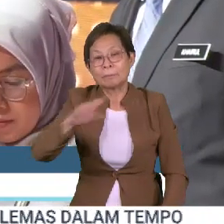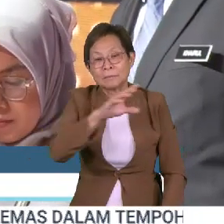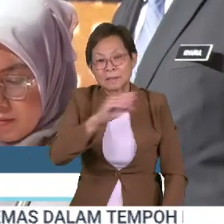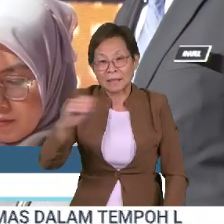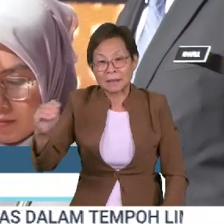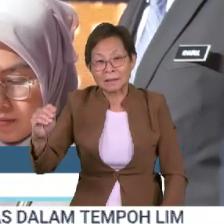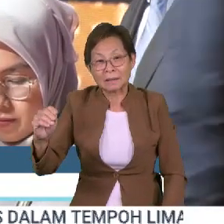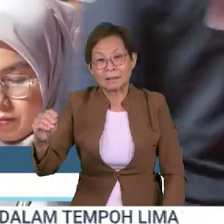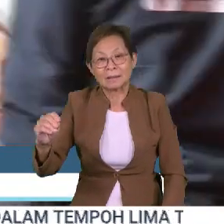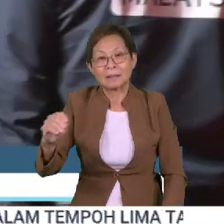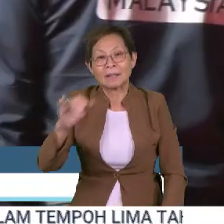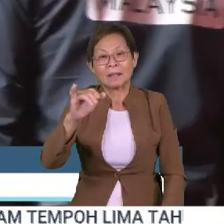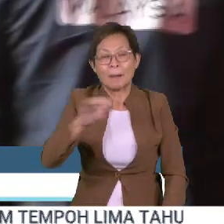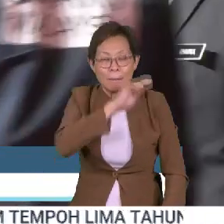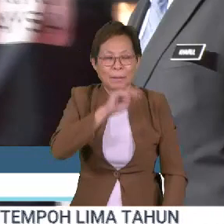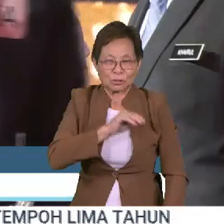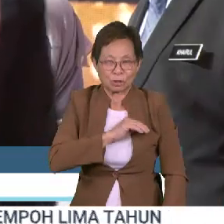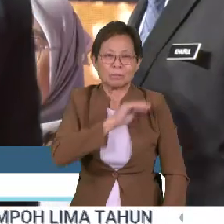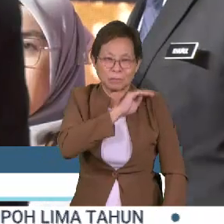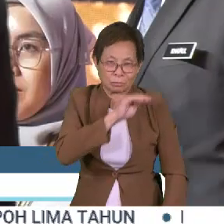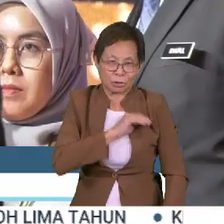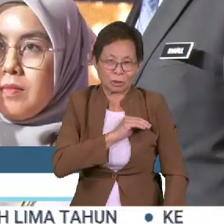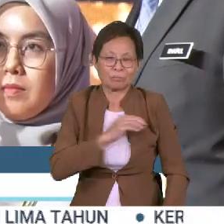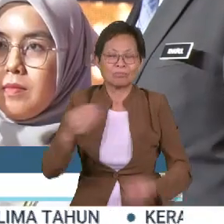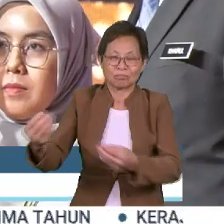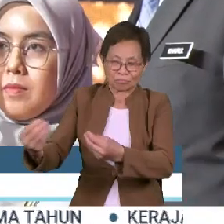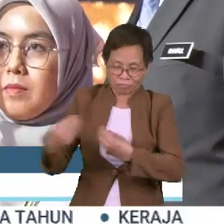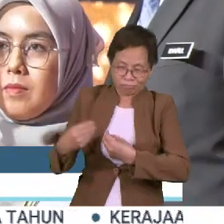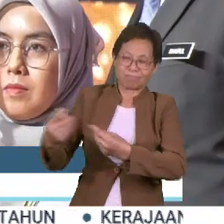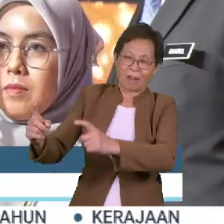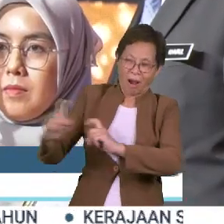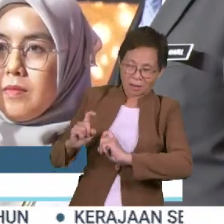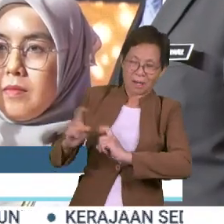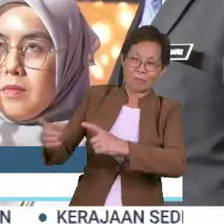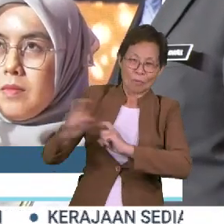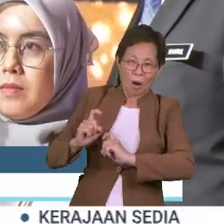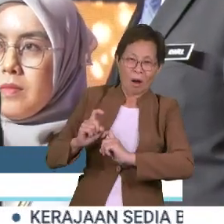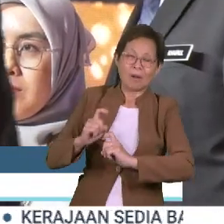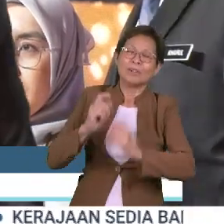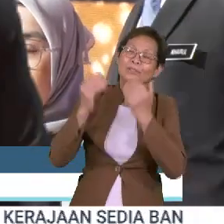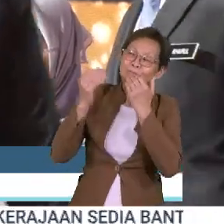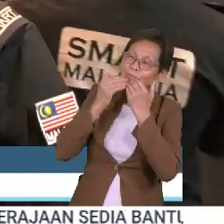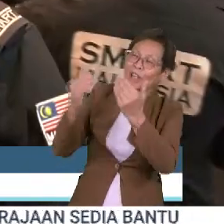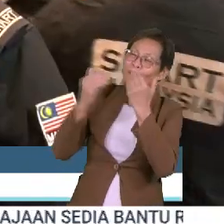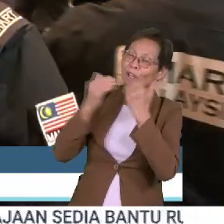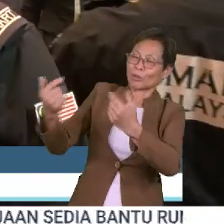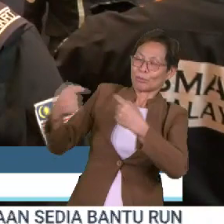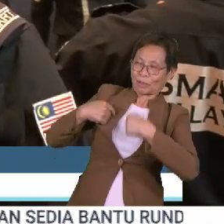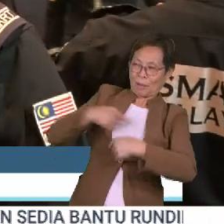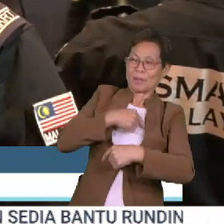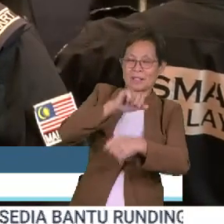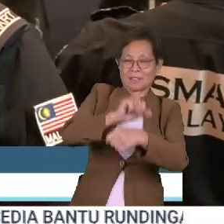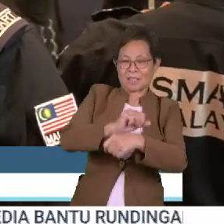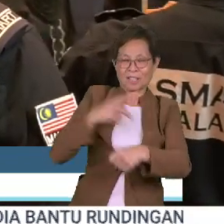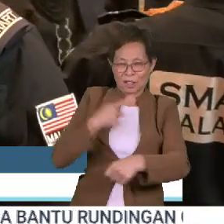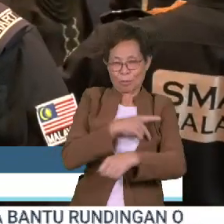dan juga Yang Berhormat Menteri Tugas-Tugas Asas yang telah memberikan satu bentuk penghargaan kepada kami lah, atas tugasan yang telah